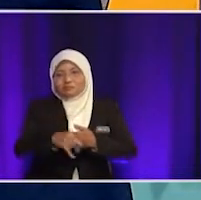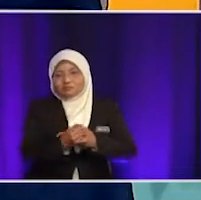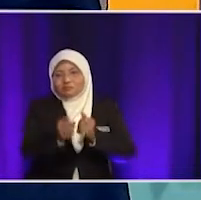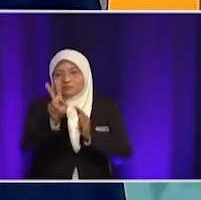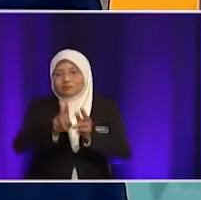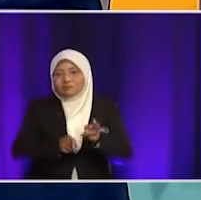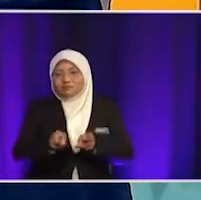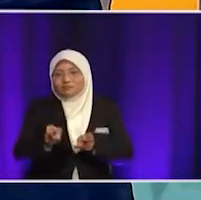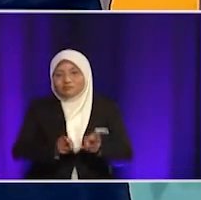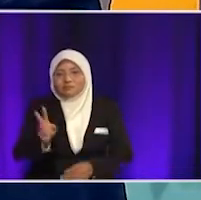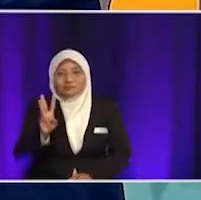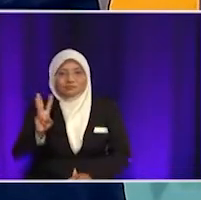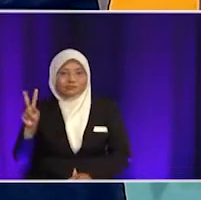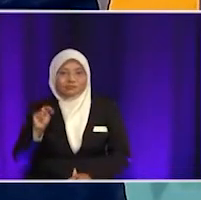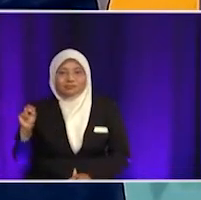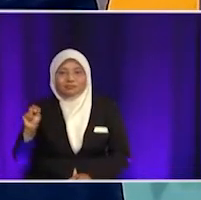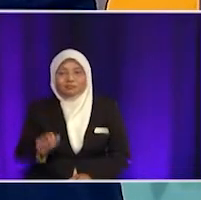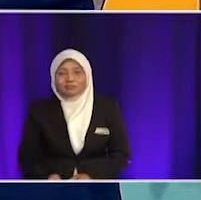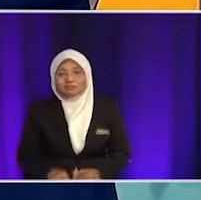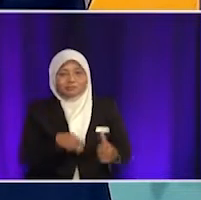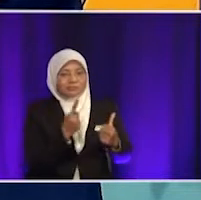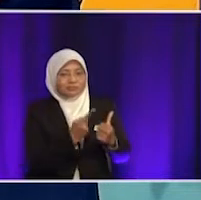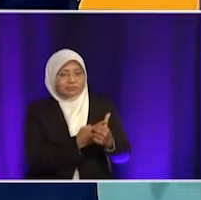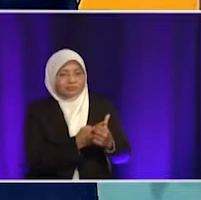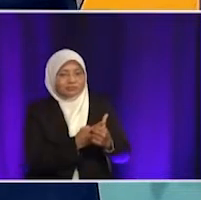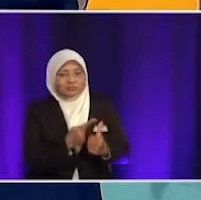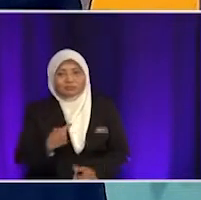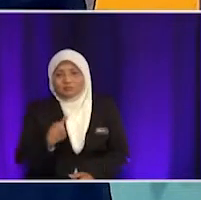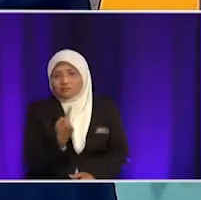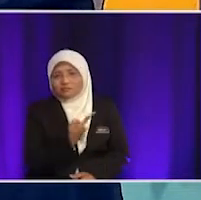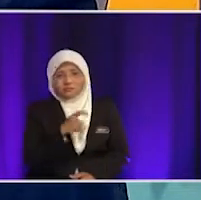oke yang pertama kita ketahui